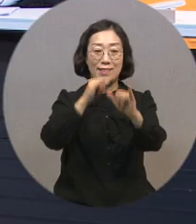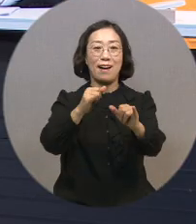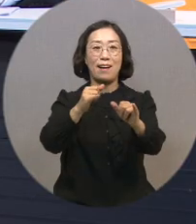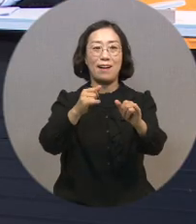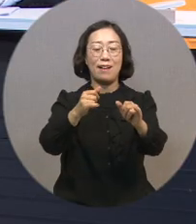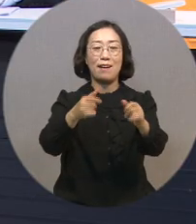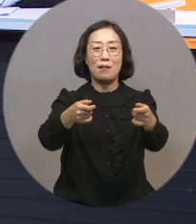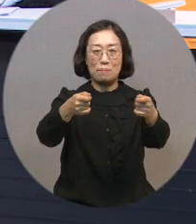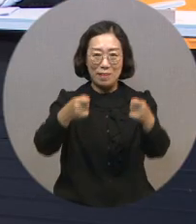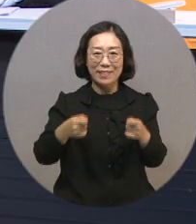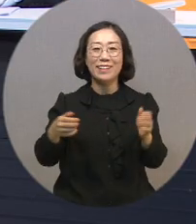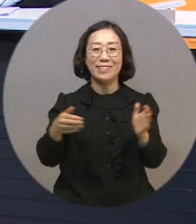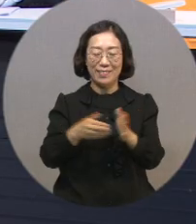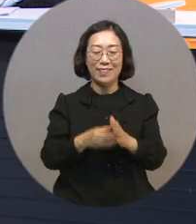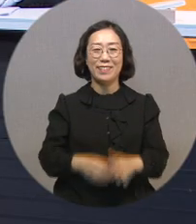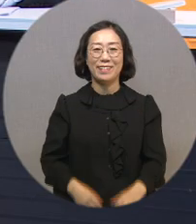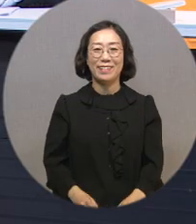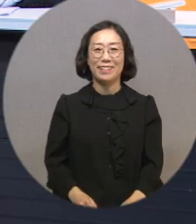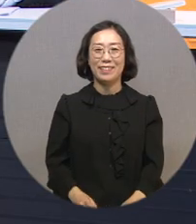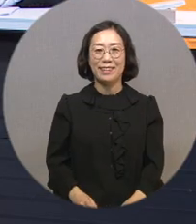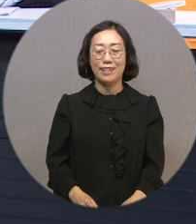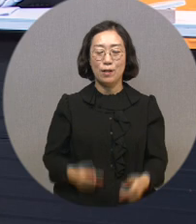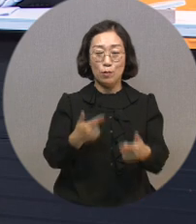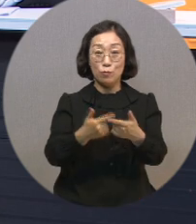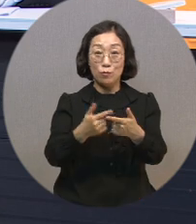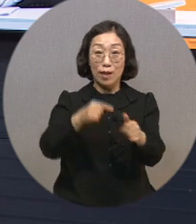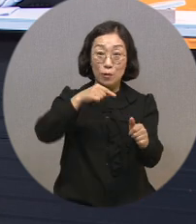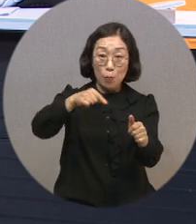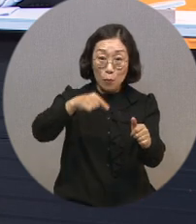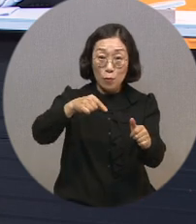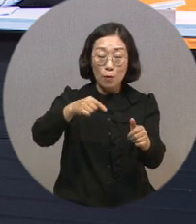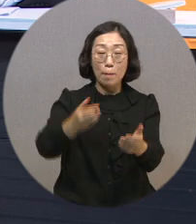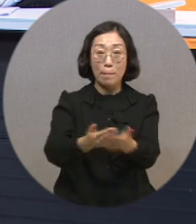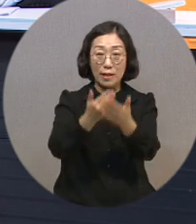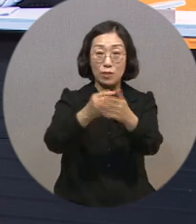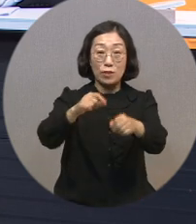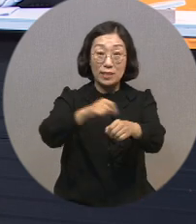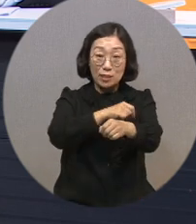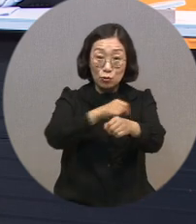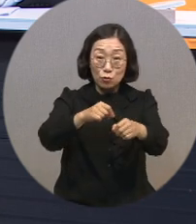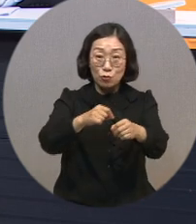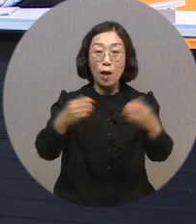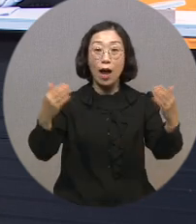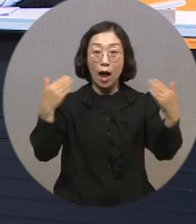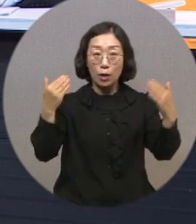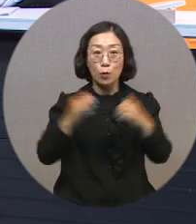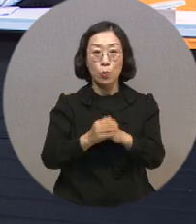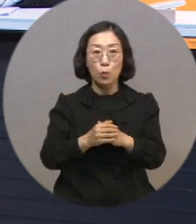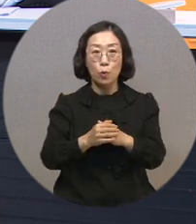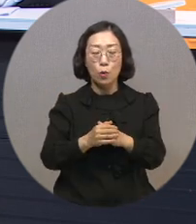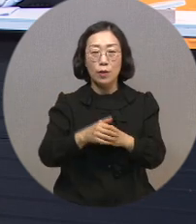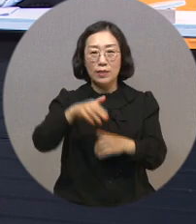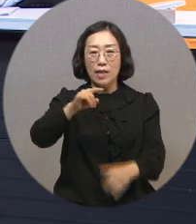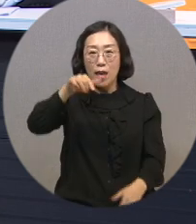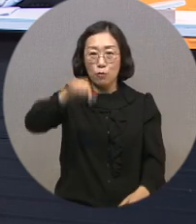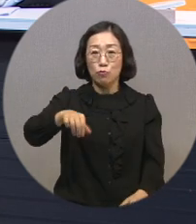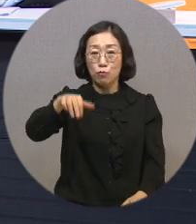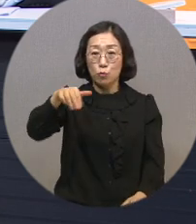그렇죠. 정말 또 축하할 대상을 일이 또 받은 있었어요. 게 이게 부산 교육 발전 특구에 있어서 우리 특수학교 네. 재구조화 사업 이게